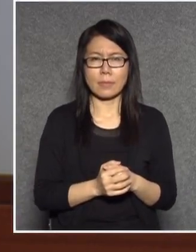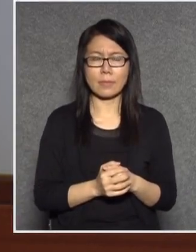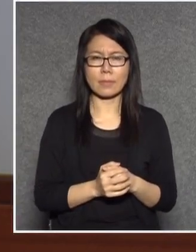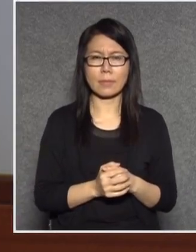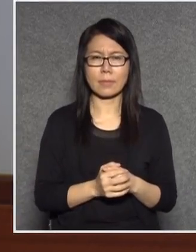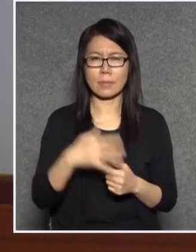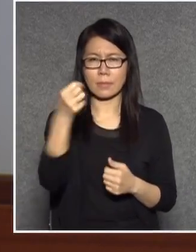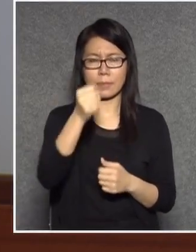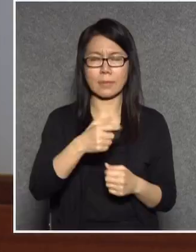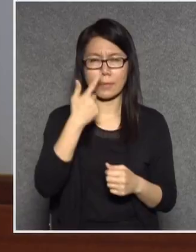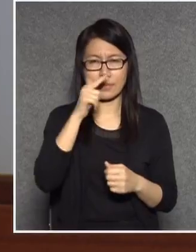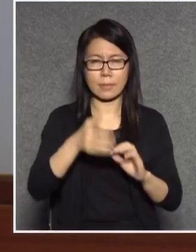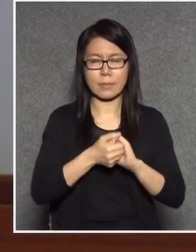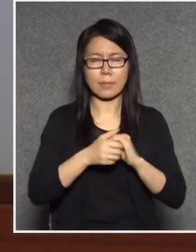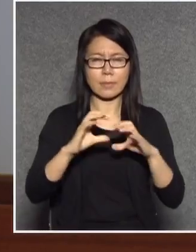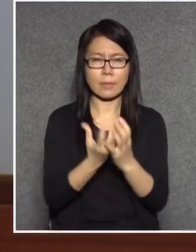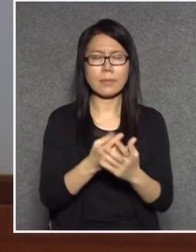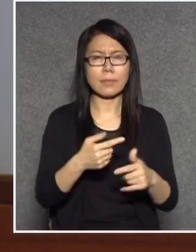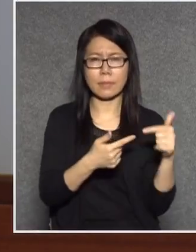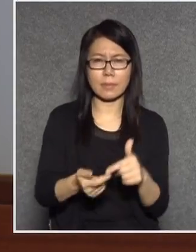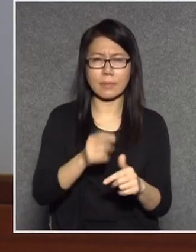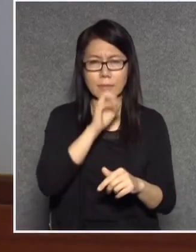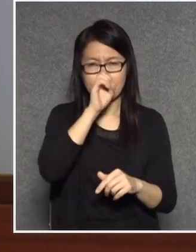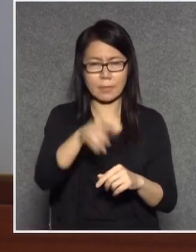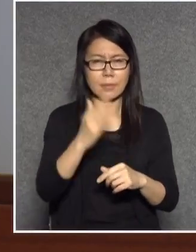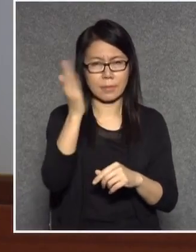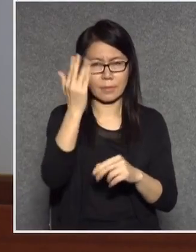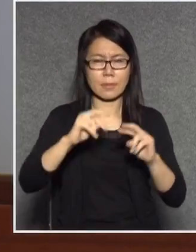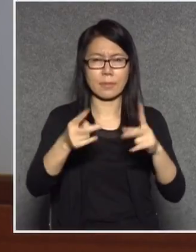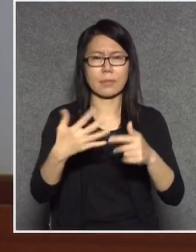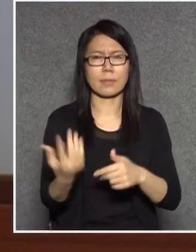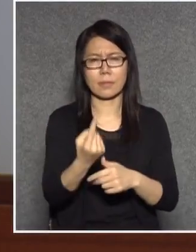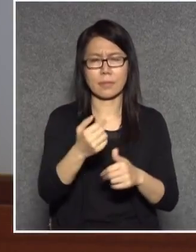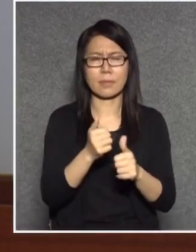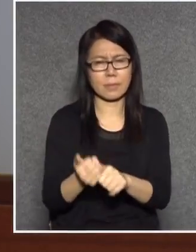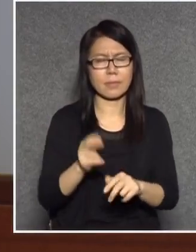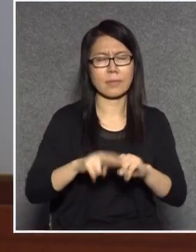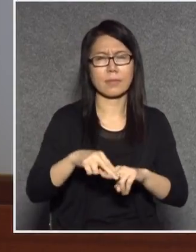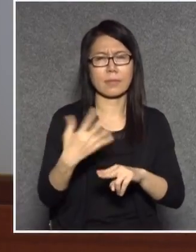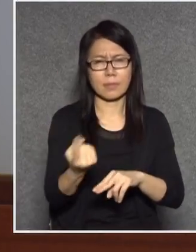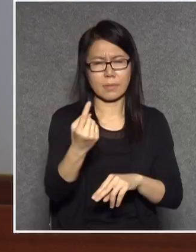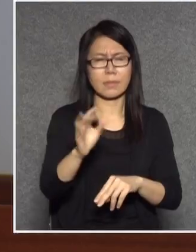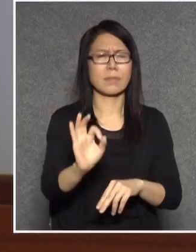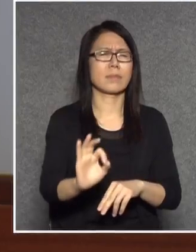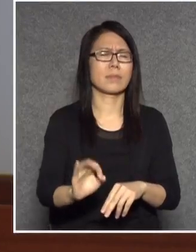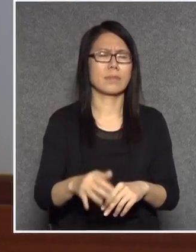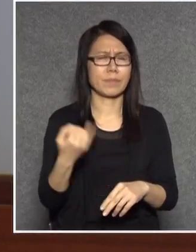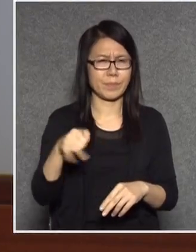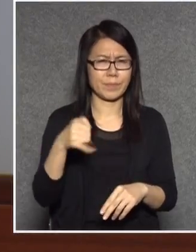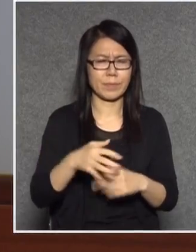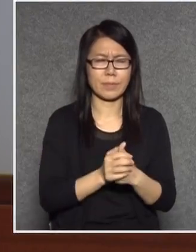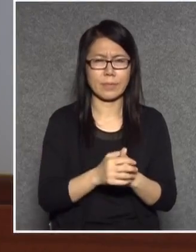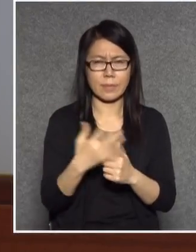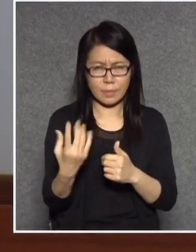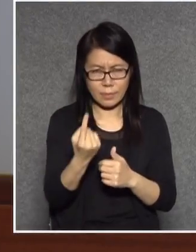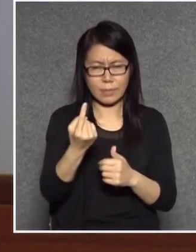主席，新民主同盟過去一直是提出發展旅遊業不能夠只是依賴單一的客源和單一的旅遊模